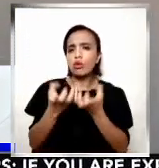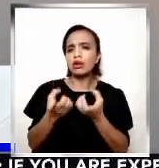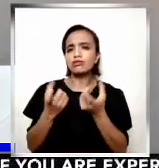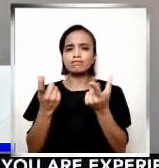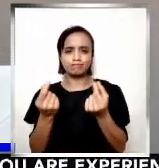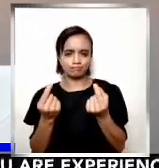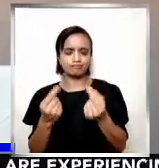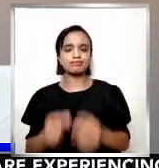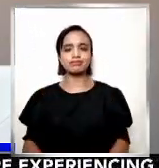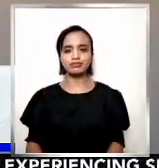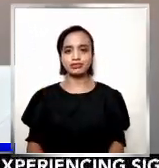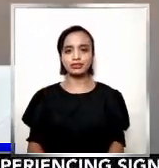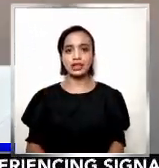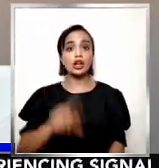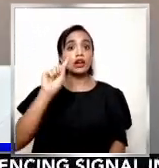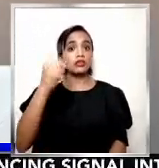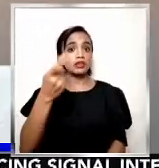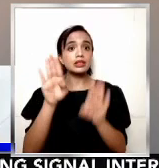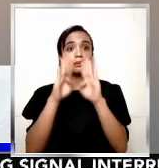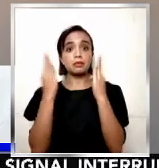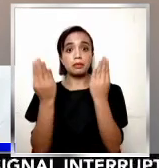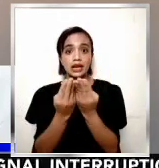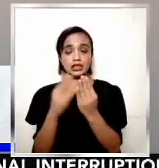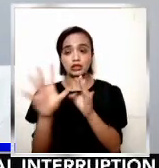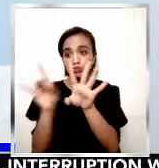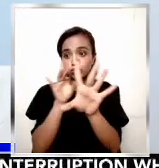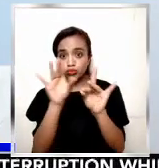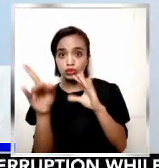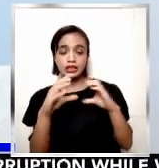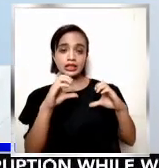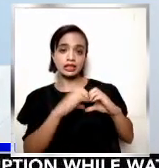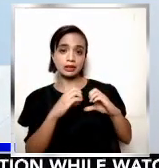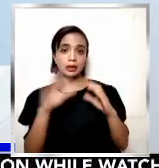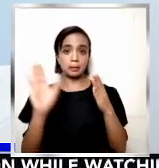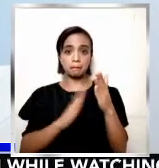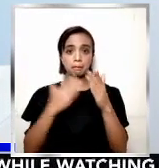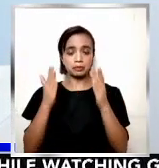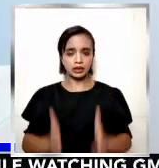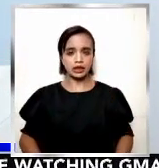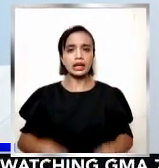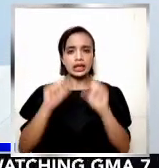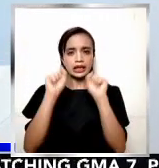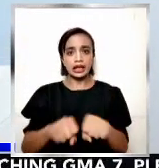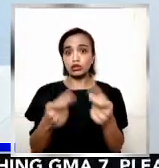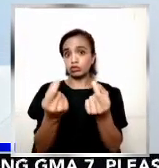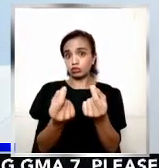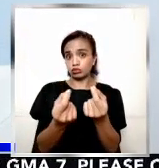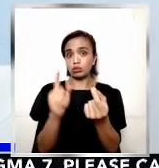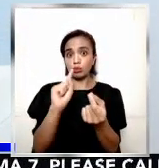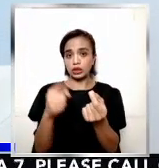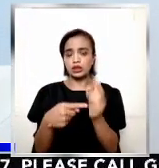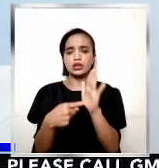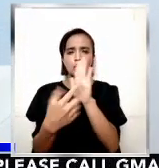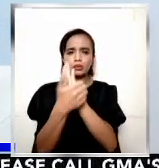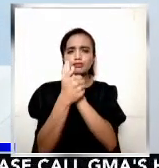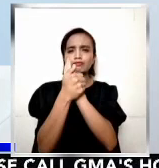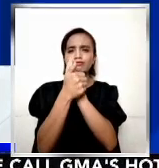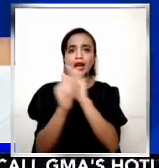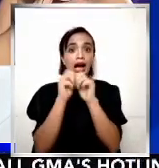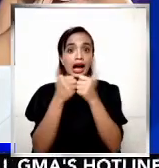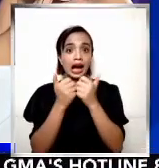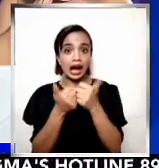ang first batch ng napiling GMA artist talents na makakapag-showcase ng kanilang talents via GMA